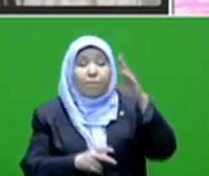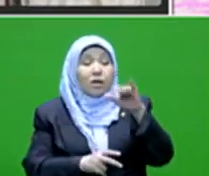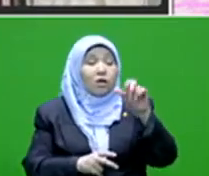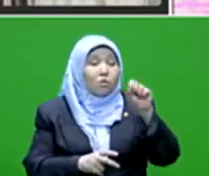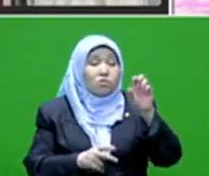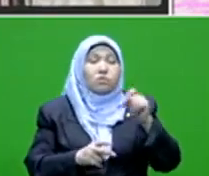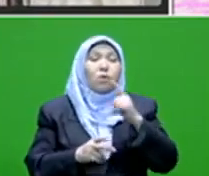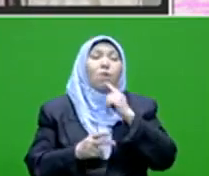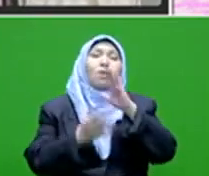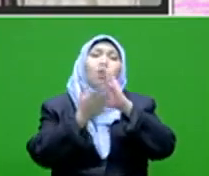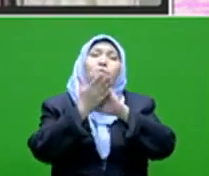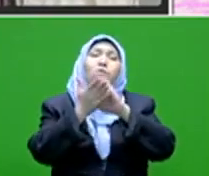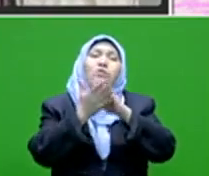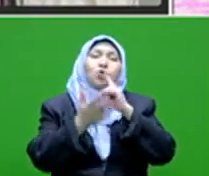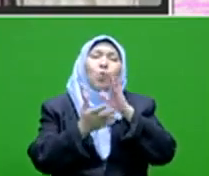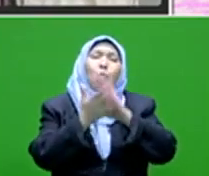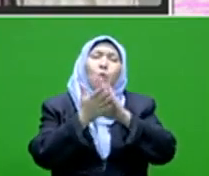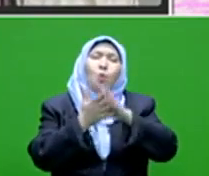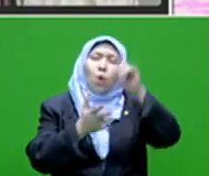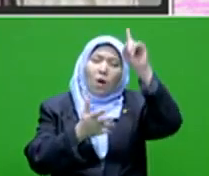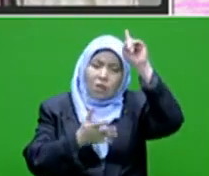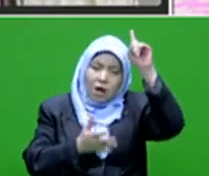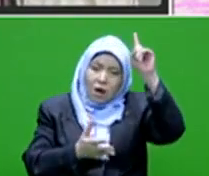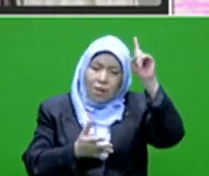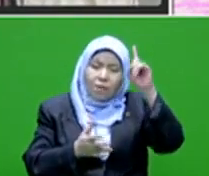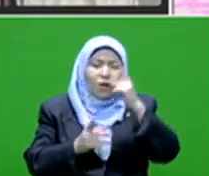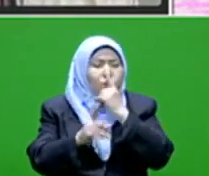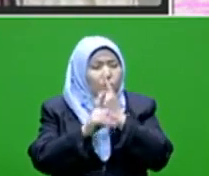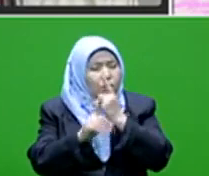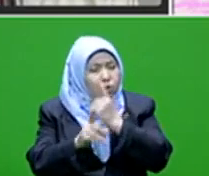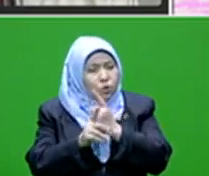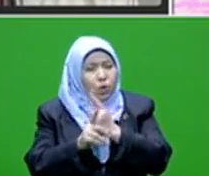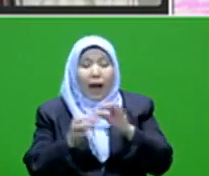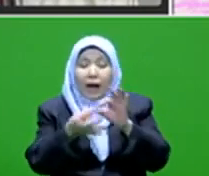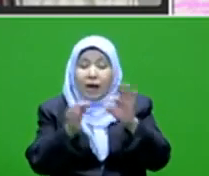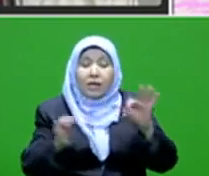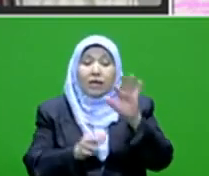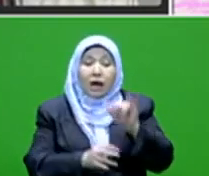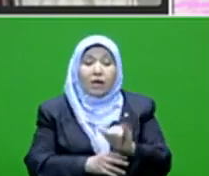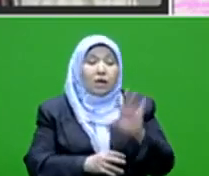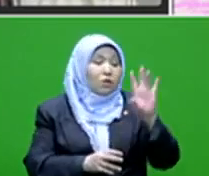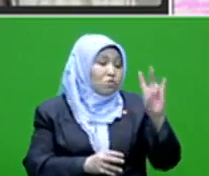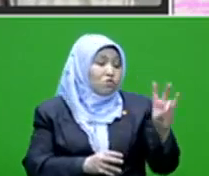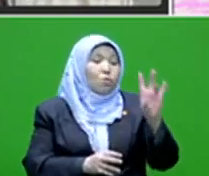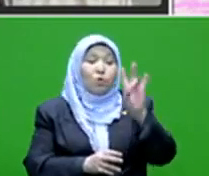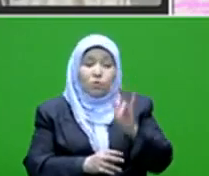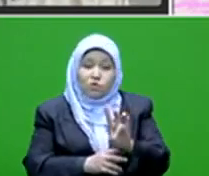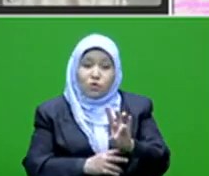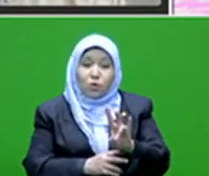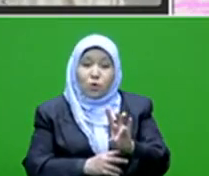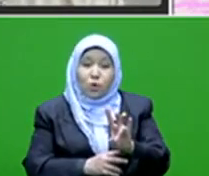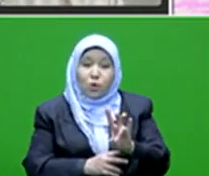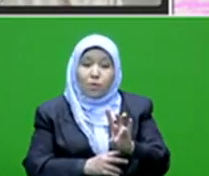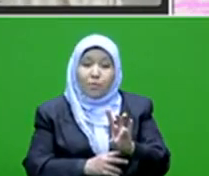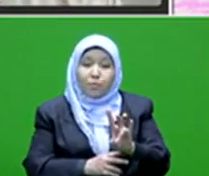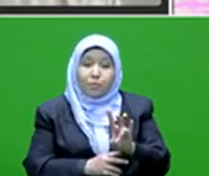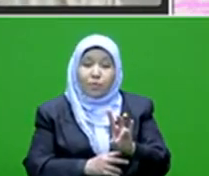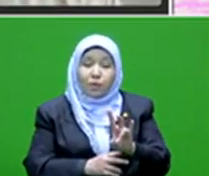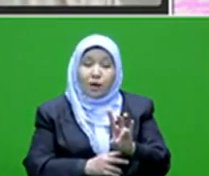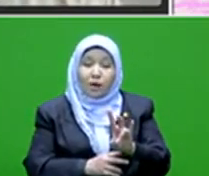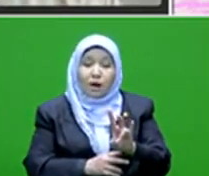memuji Allah. Memuji Allah betul-betul ini ayat yang ke-77. 77 muka